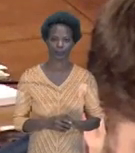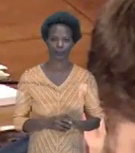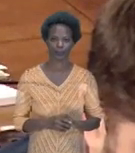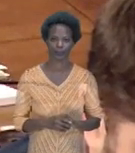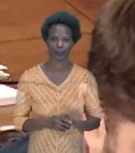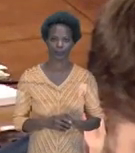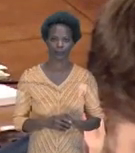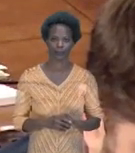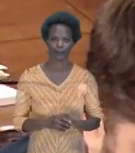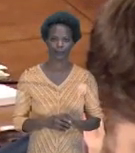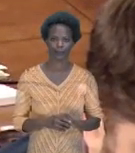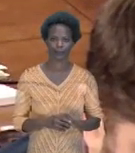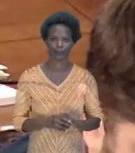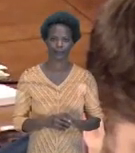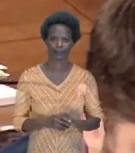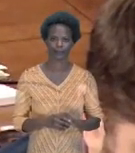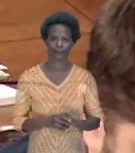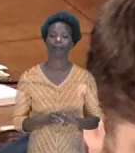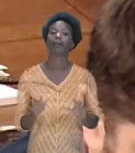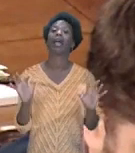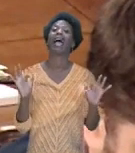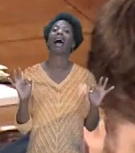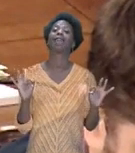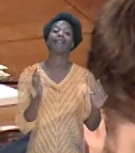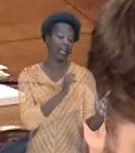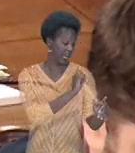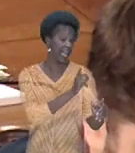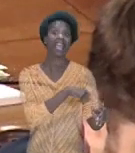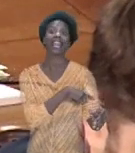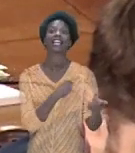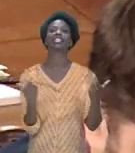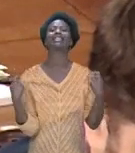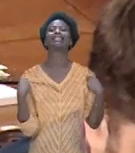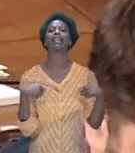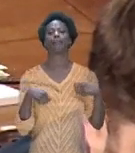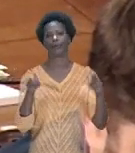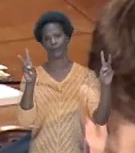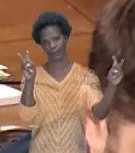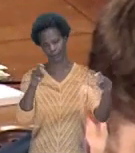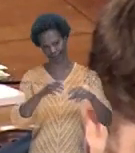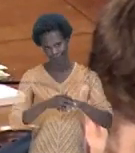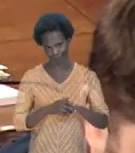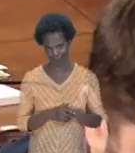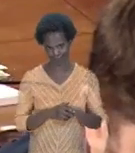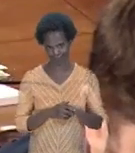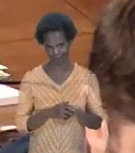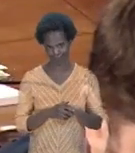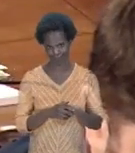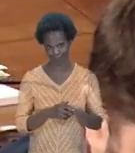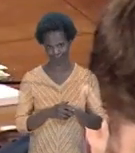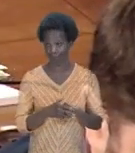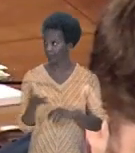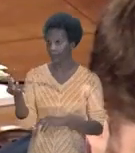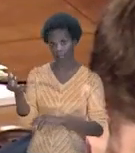présenter. Commençons par les dépenses d'énergie. Vous inscrivez une augmentation de